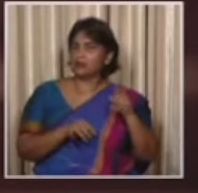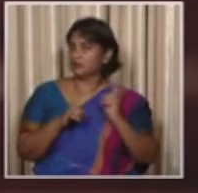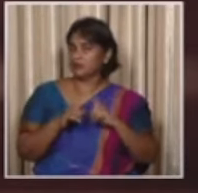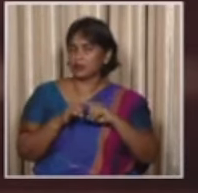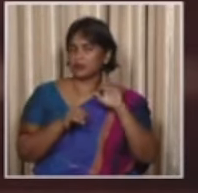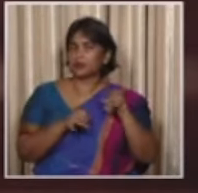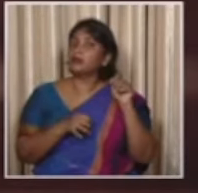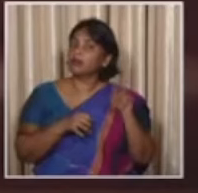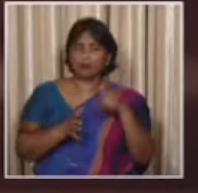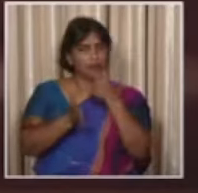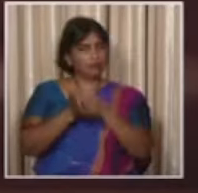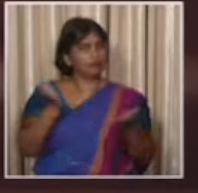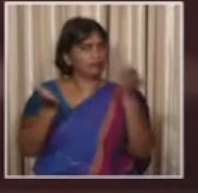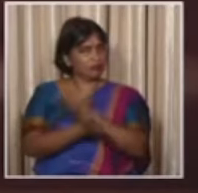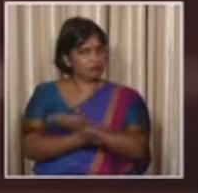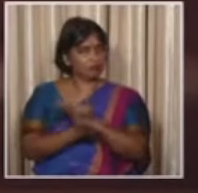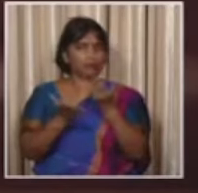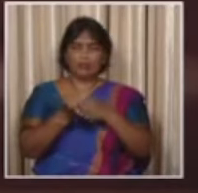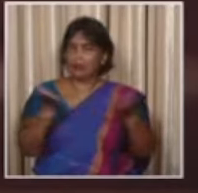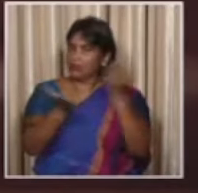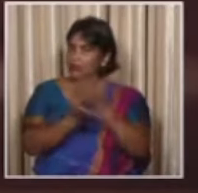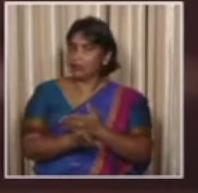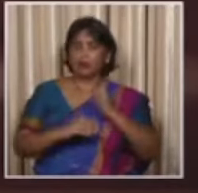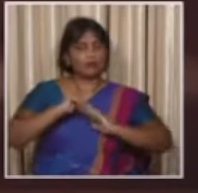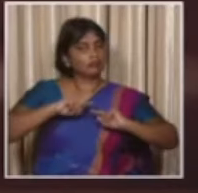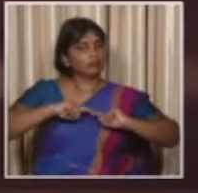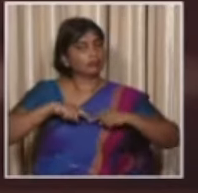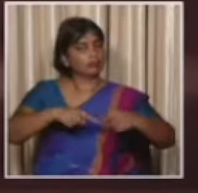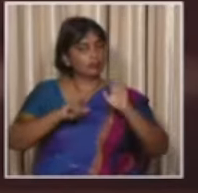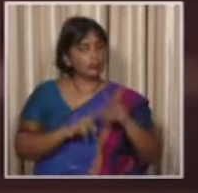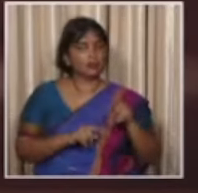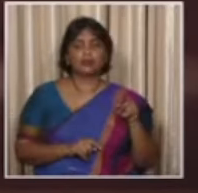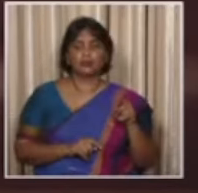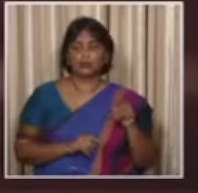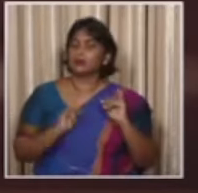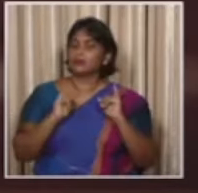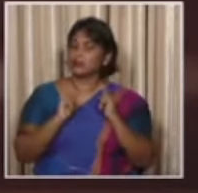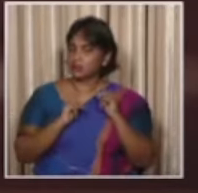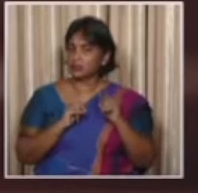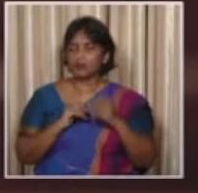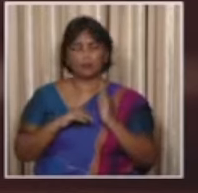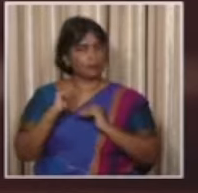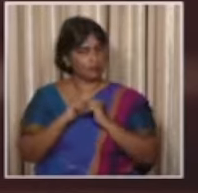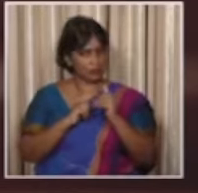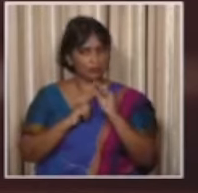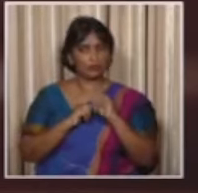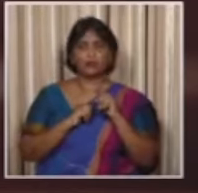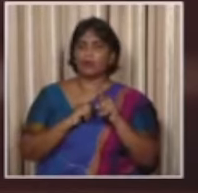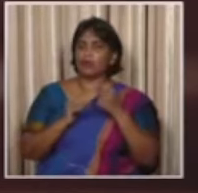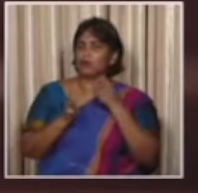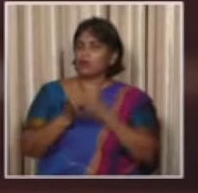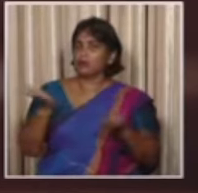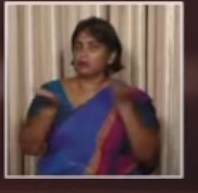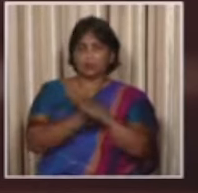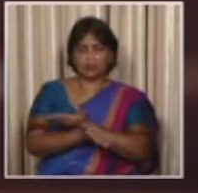තමයි, මෙහෙම අස්සන් කරන ගිවිසුම් ක්‍රියාවට නැංවීම සඳහා යම් ආකාරයක පියවරක් ගන්නවද? ඒ අස්සන්